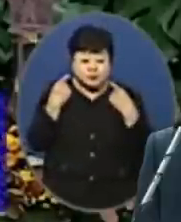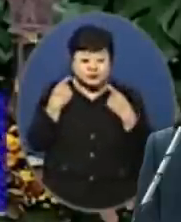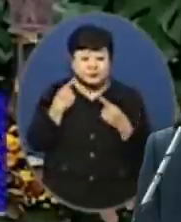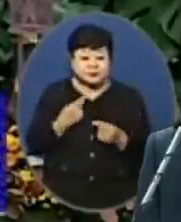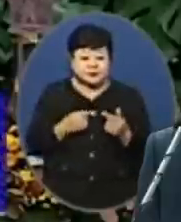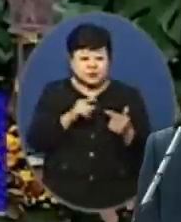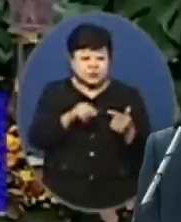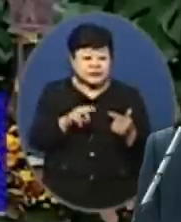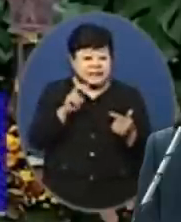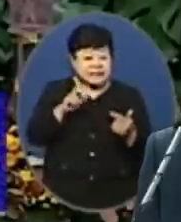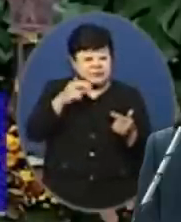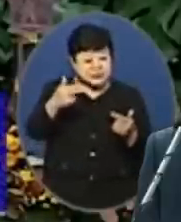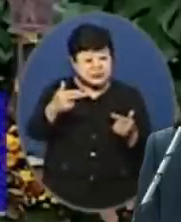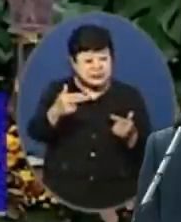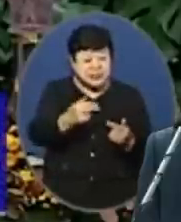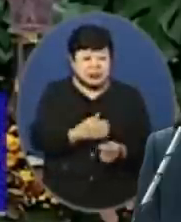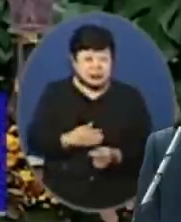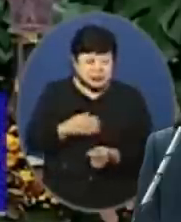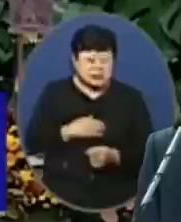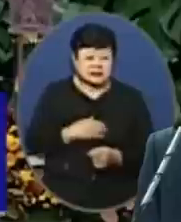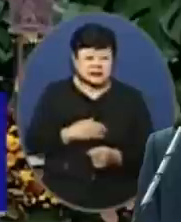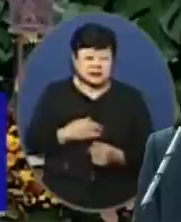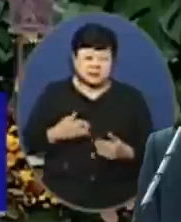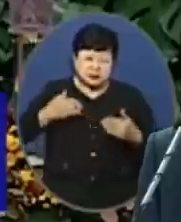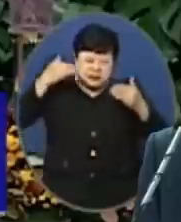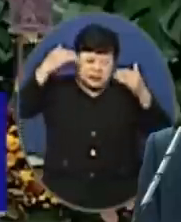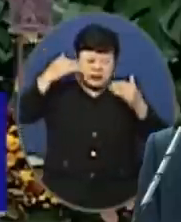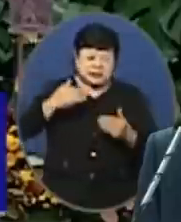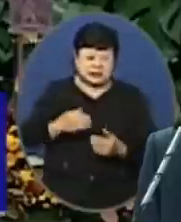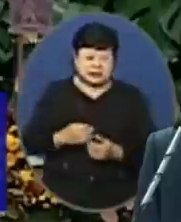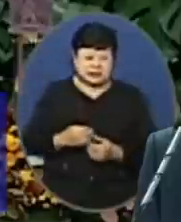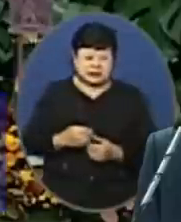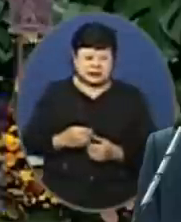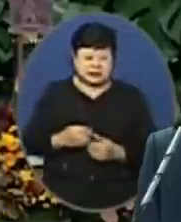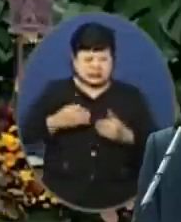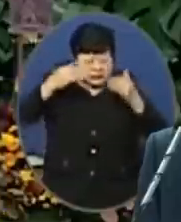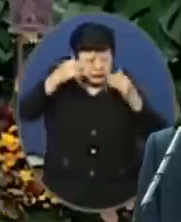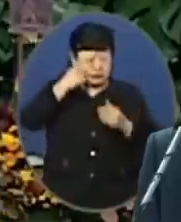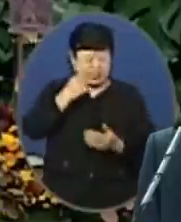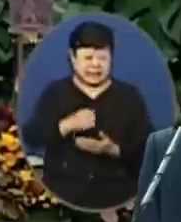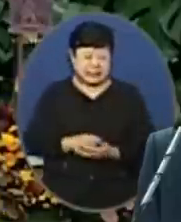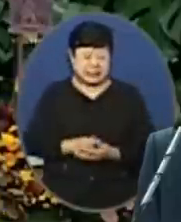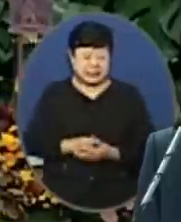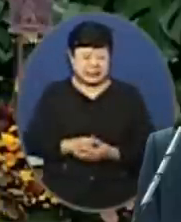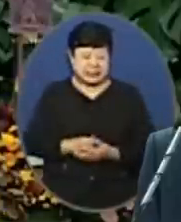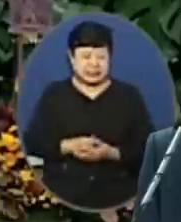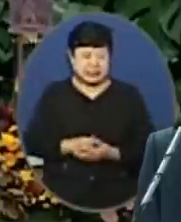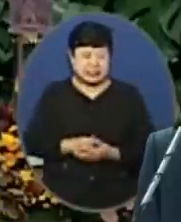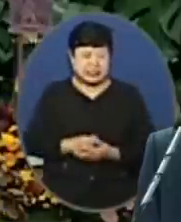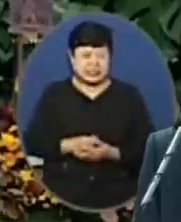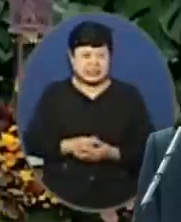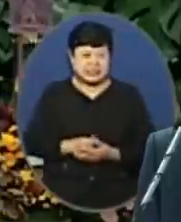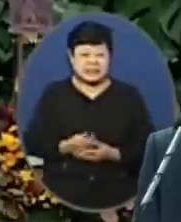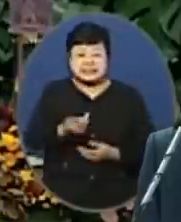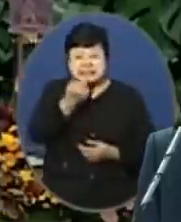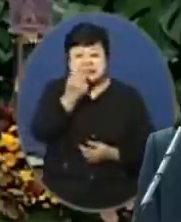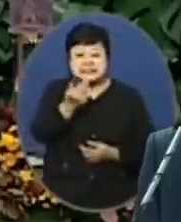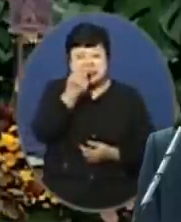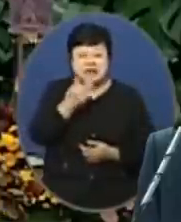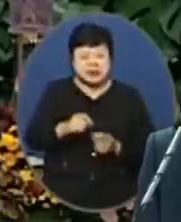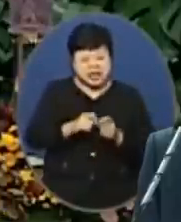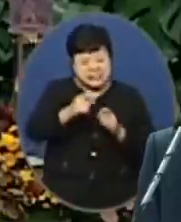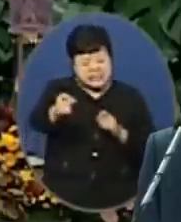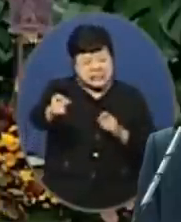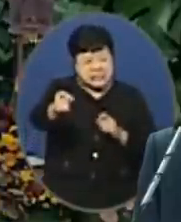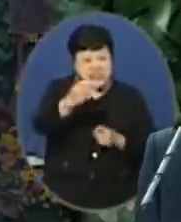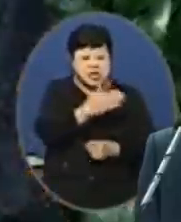누가 염려함으로 그 키를 한 자라도 닿을 수 있겠는가라고 말씀하시는 것입니다. 이게 키라는 것은 생명의 길이를 말하는